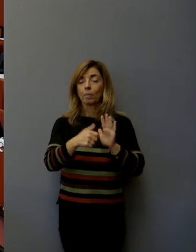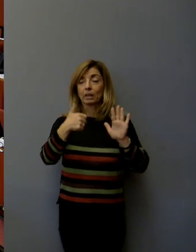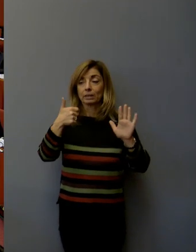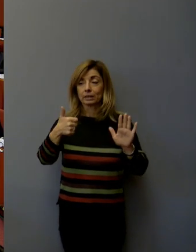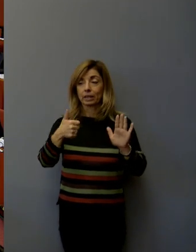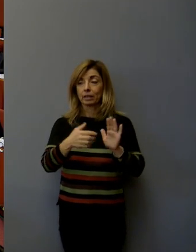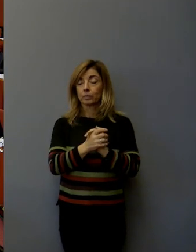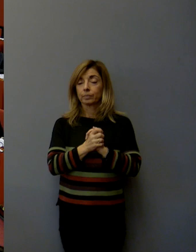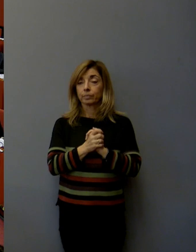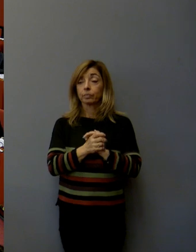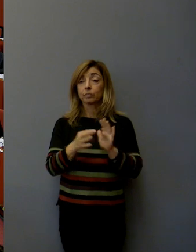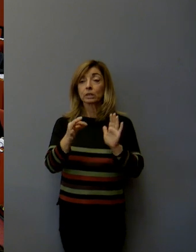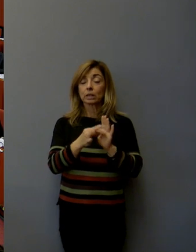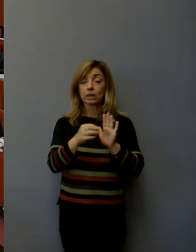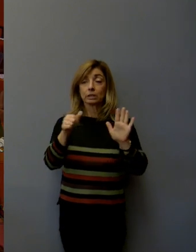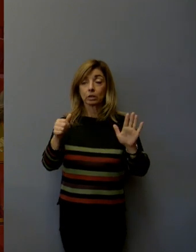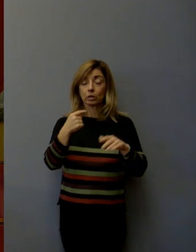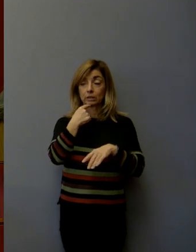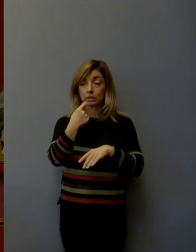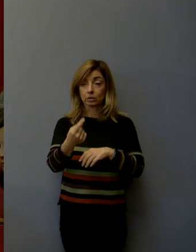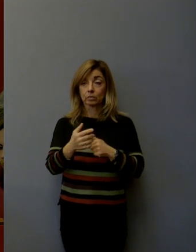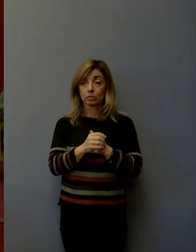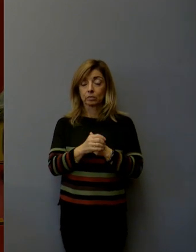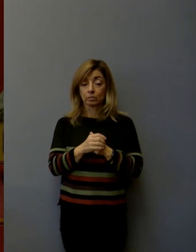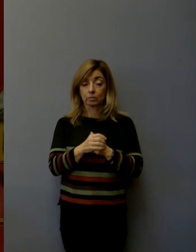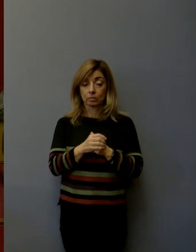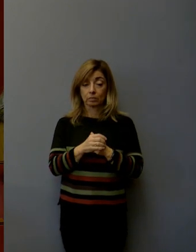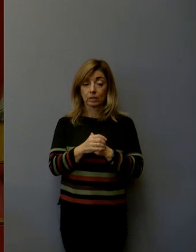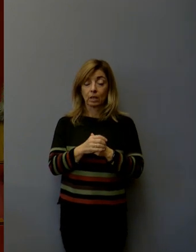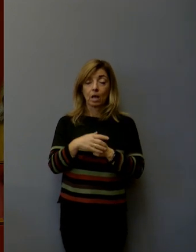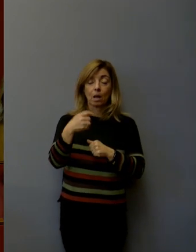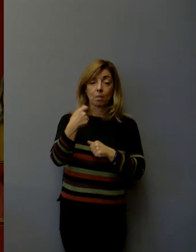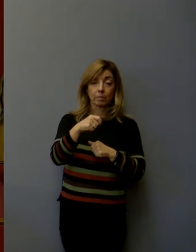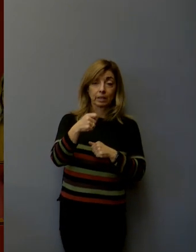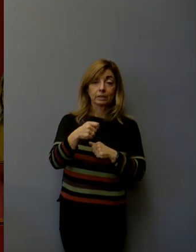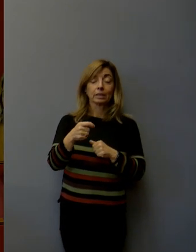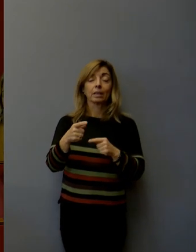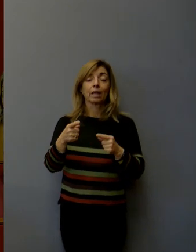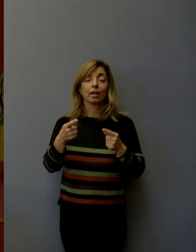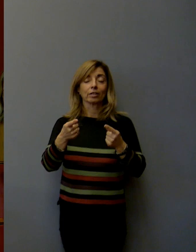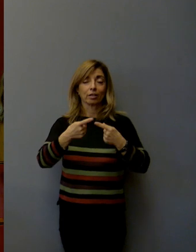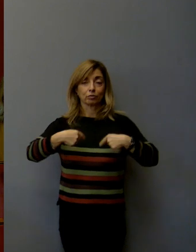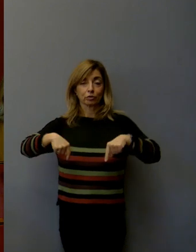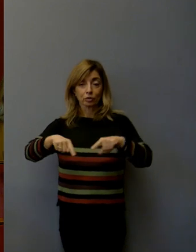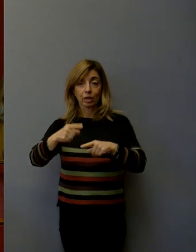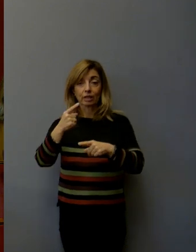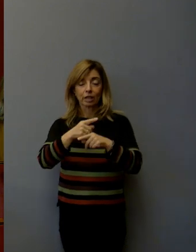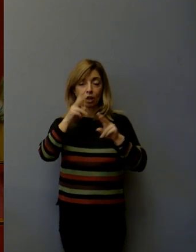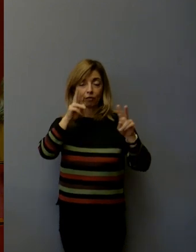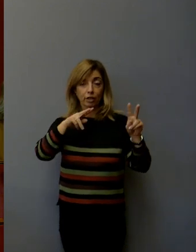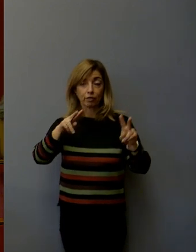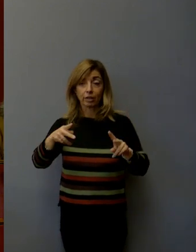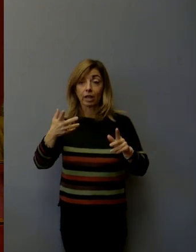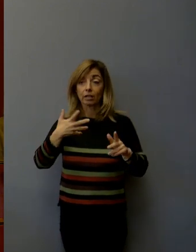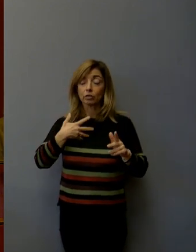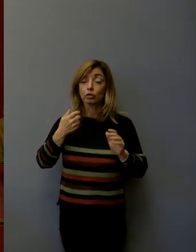dell'articolo 6 dice il la presidente durante la seduta è tenuto a verificare se il consiglio sia il